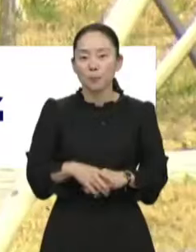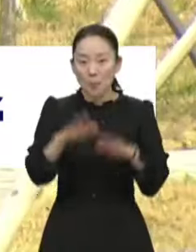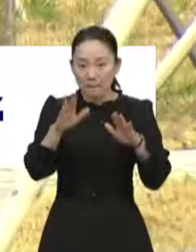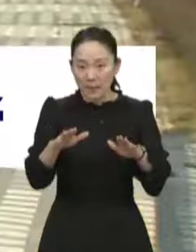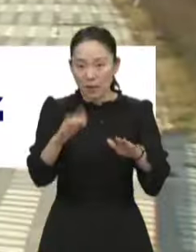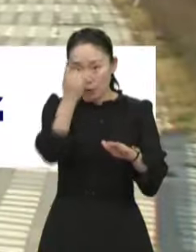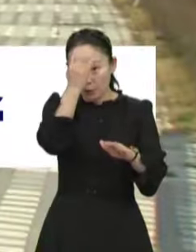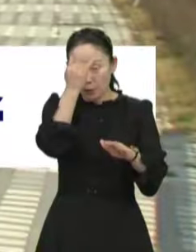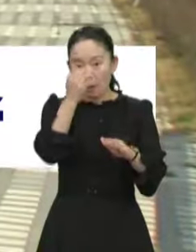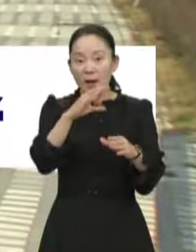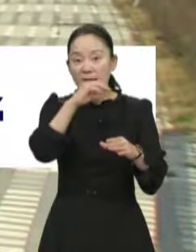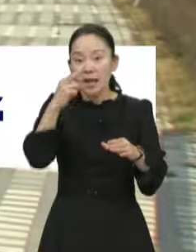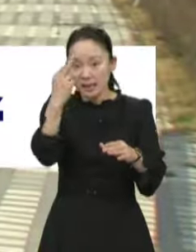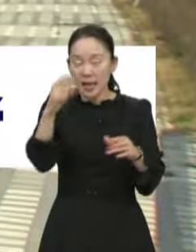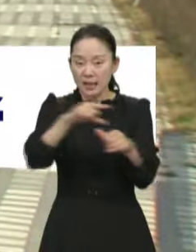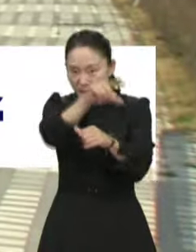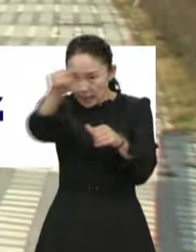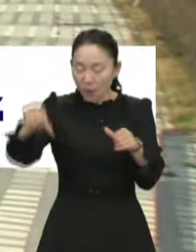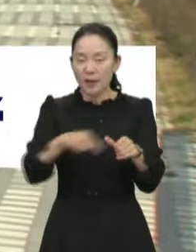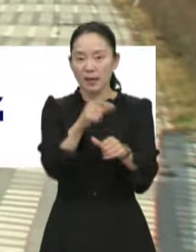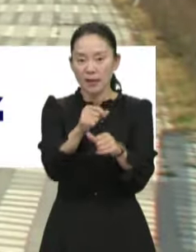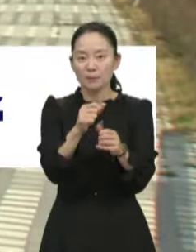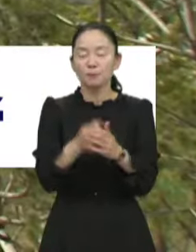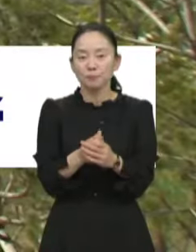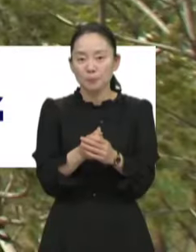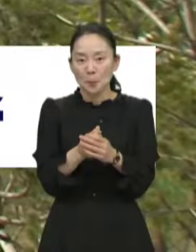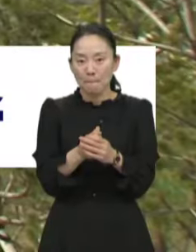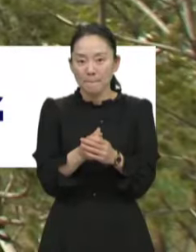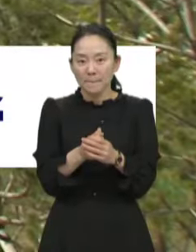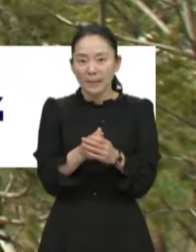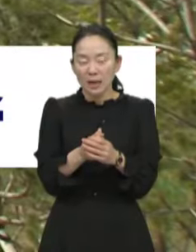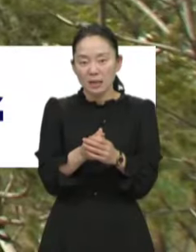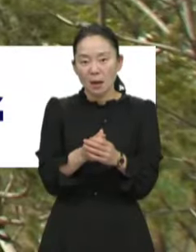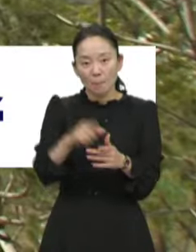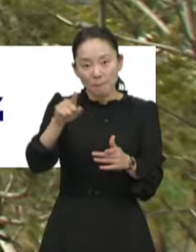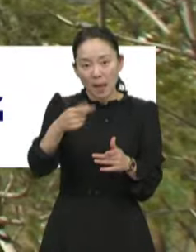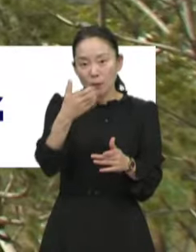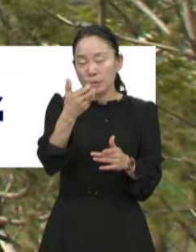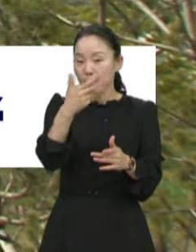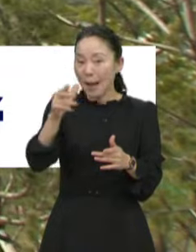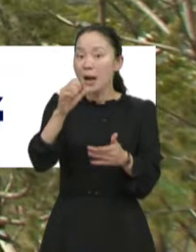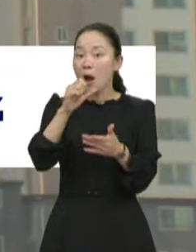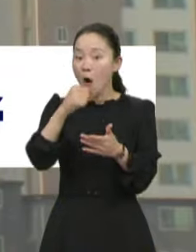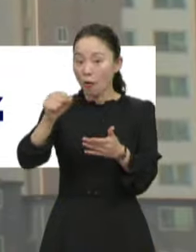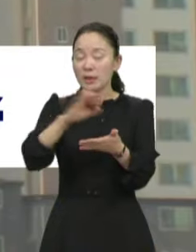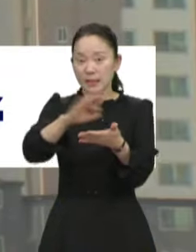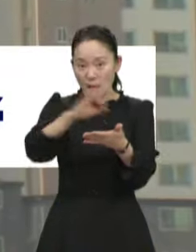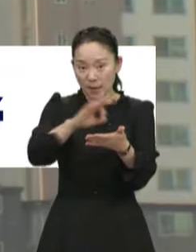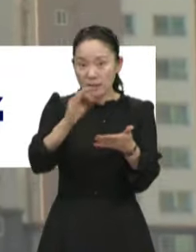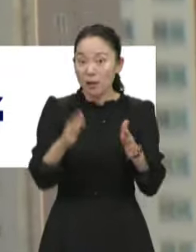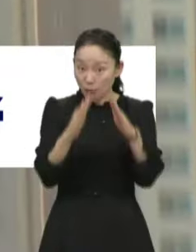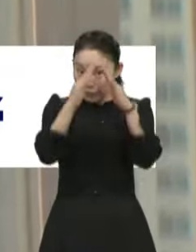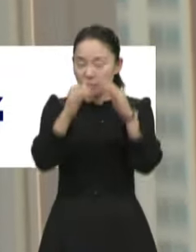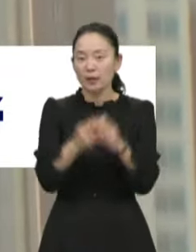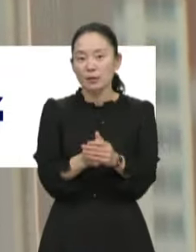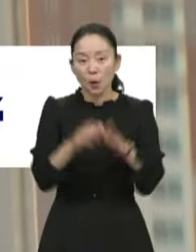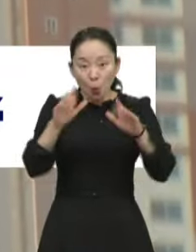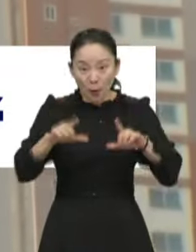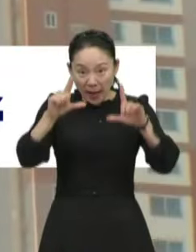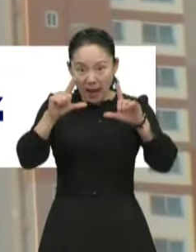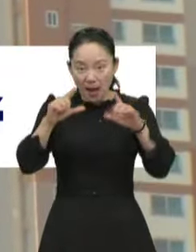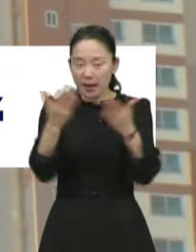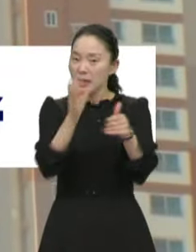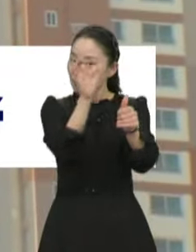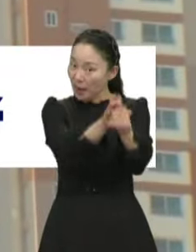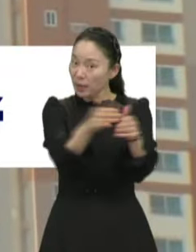예산군 삭교읍 일원 합동 임대청사 예정 부지 내 총 사업비 198억 원을 들여 건축될 예정으로 올해 안에